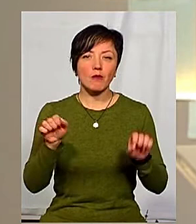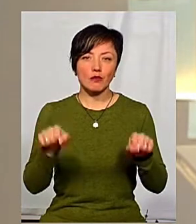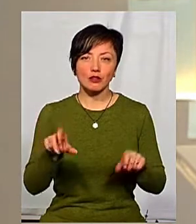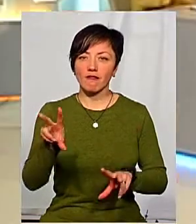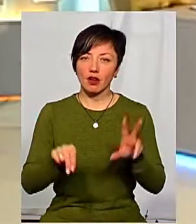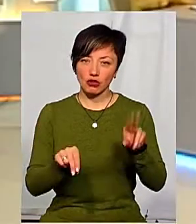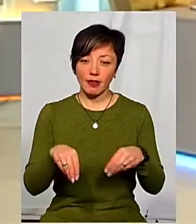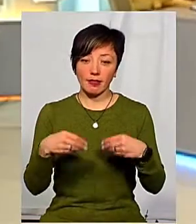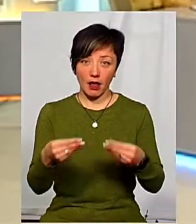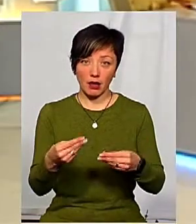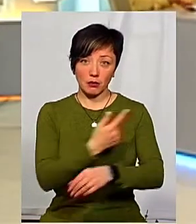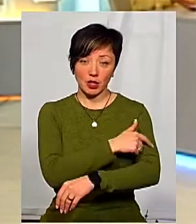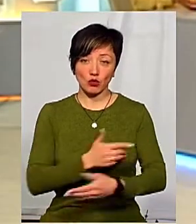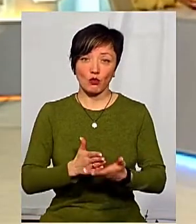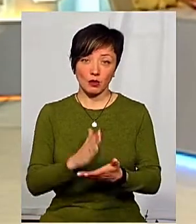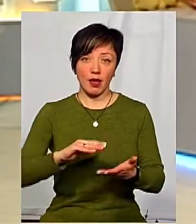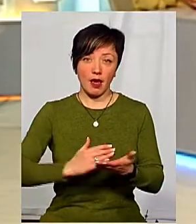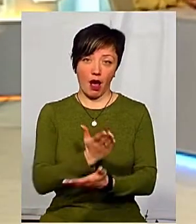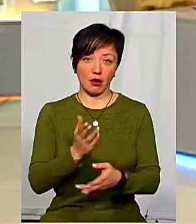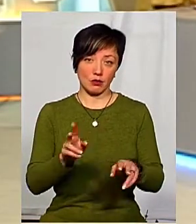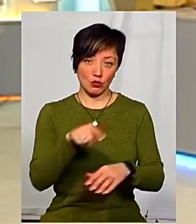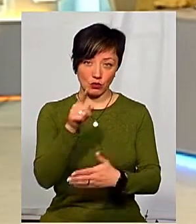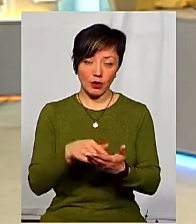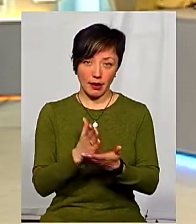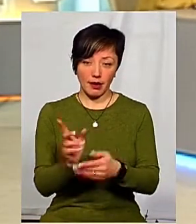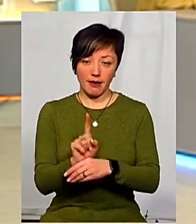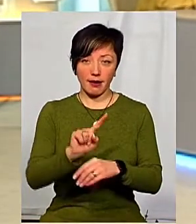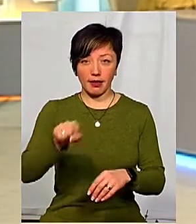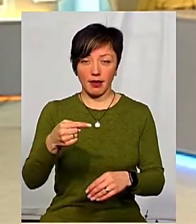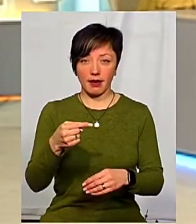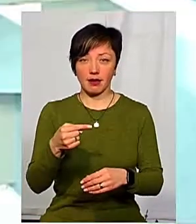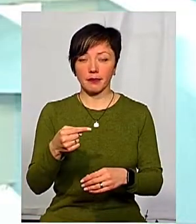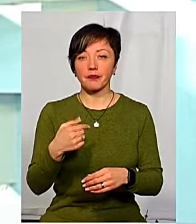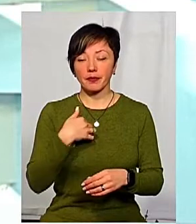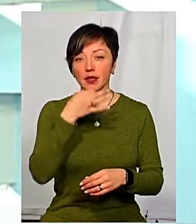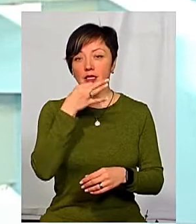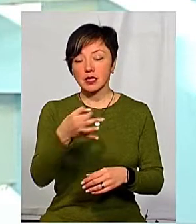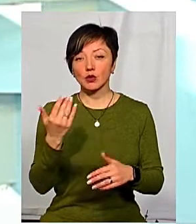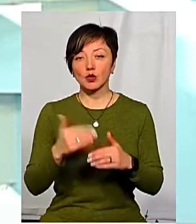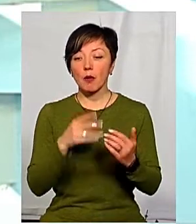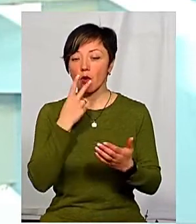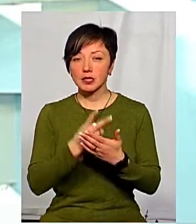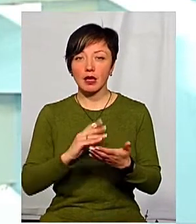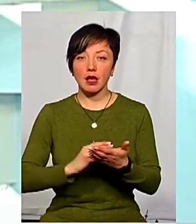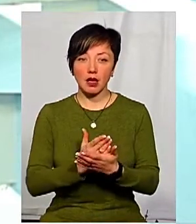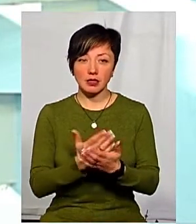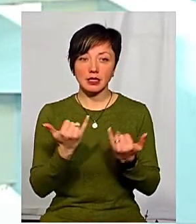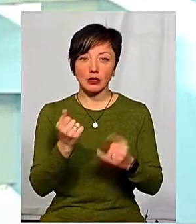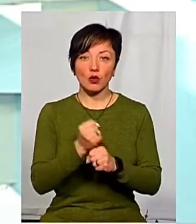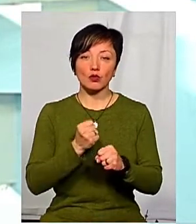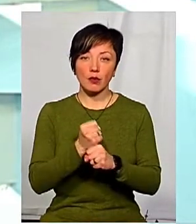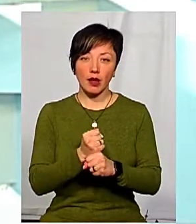можна вважати надану медичну послугу якісною? Є якісь критерії оцінки? Ну, я вже сказала, що показники якості, вони